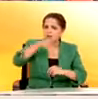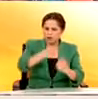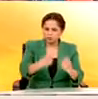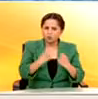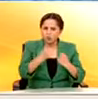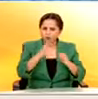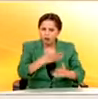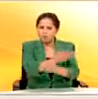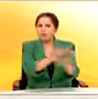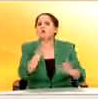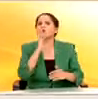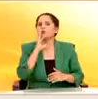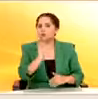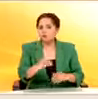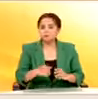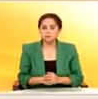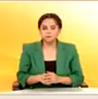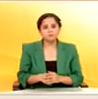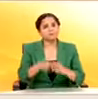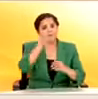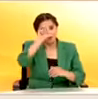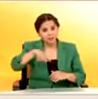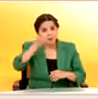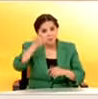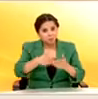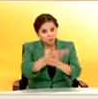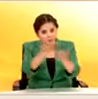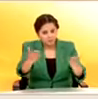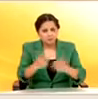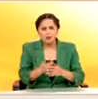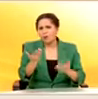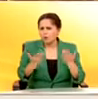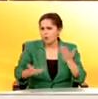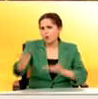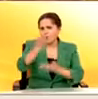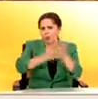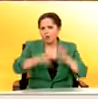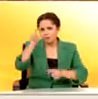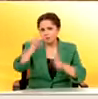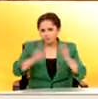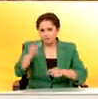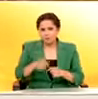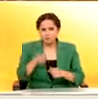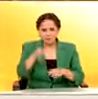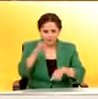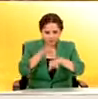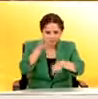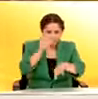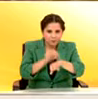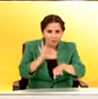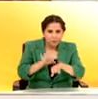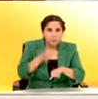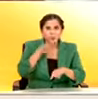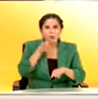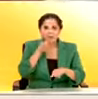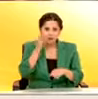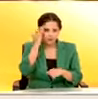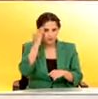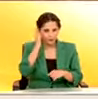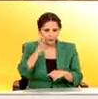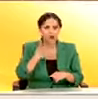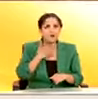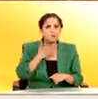है। मेरे प्यारे देशवासियों, आप सभी शहद की मिठास से जरूर परिचित